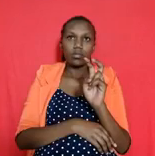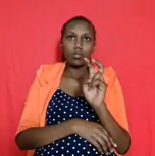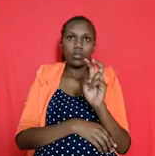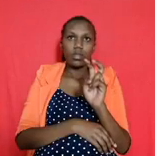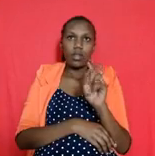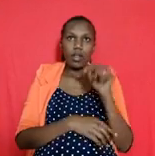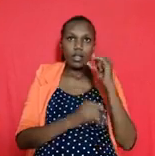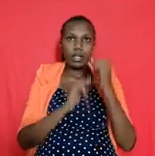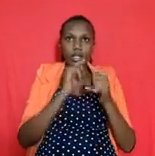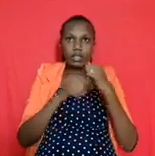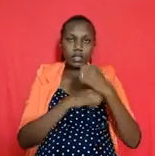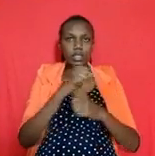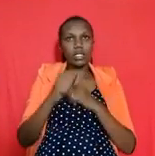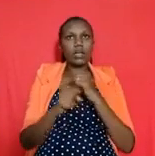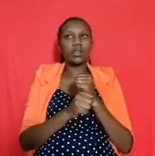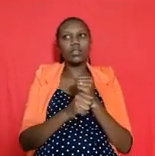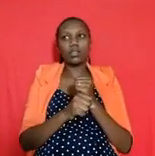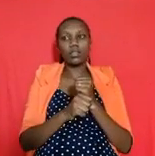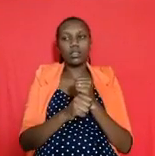mwako urathirire